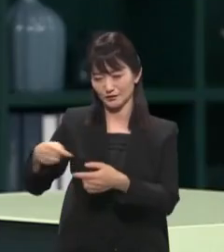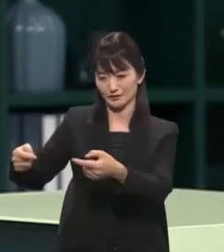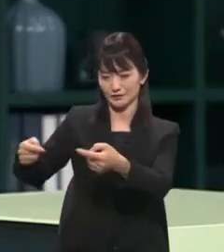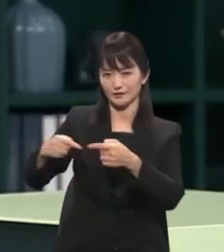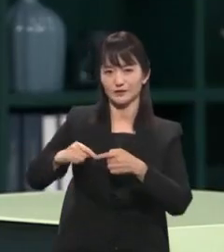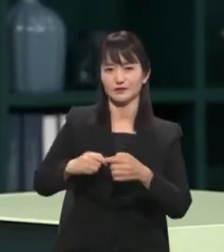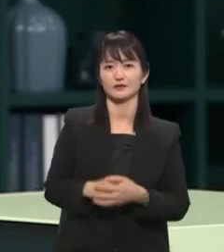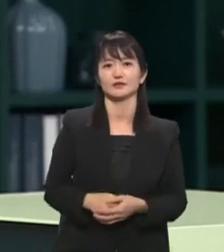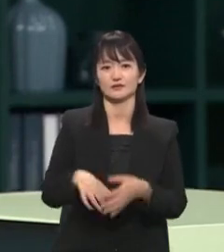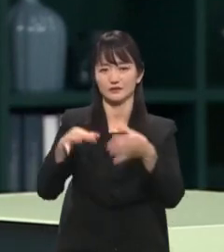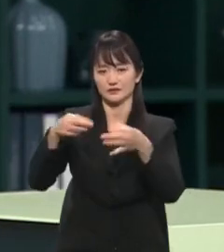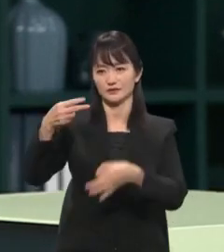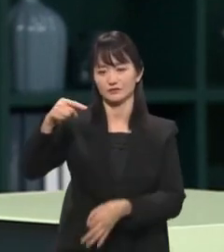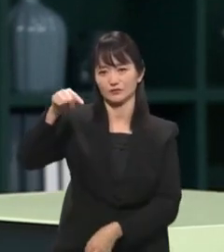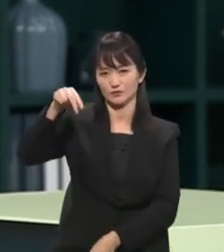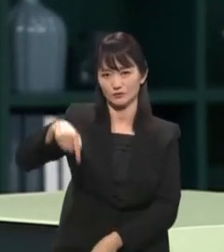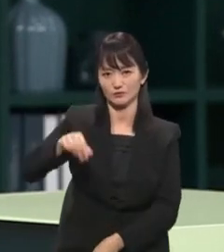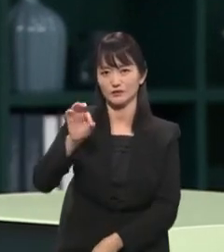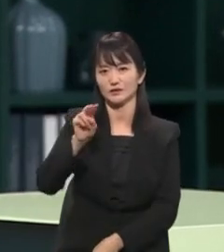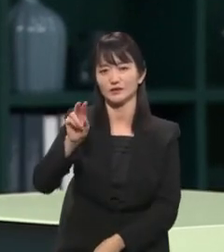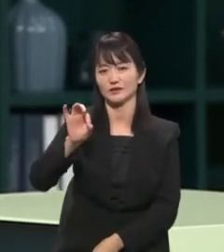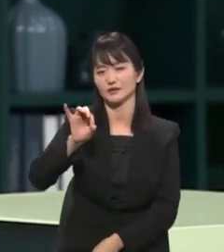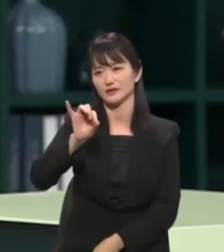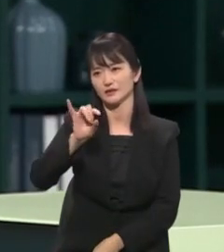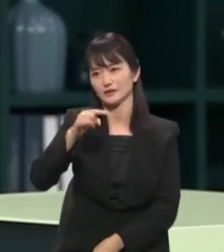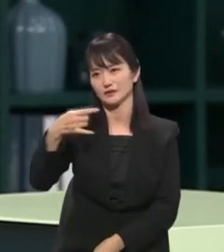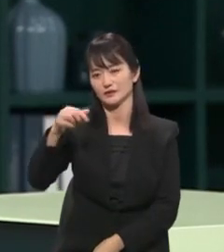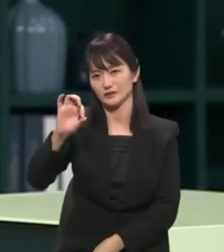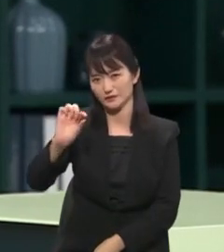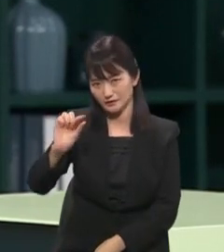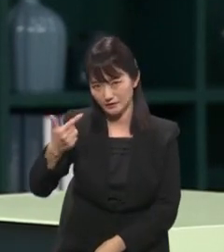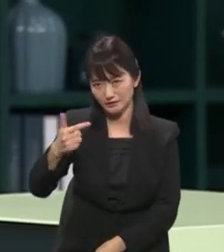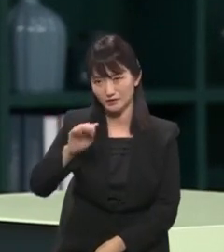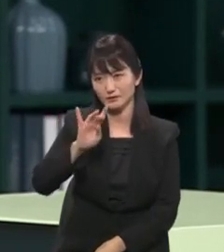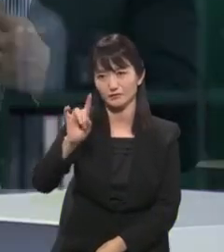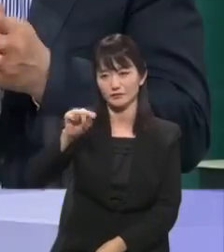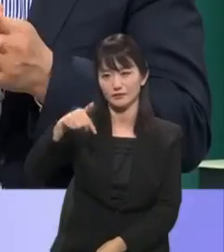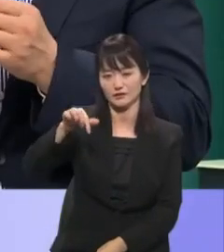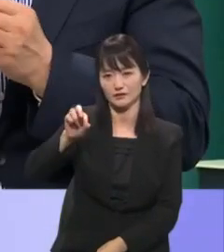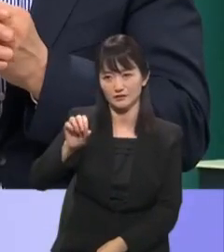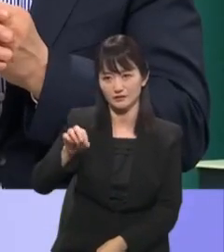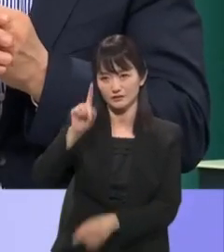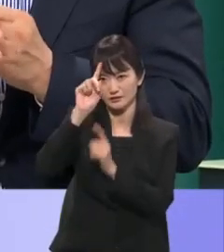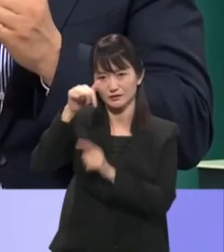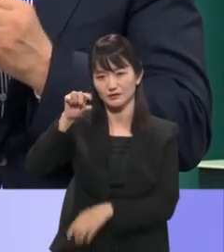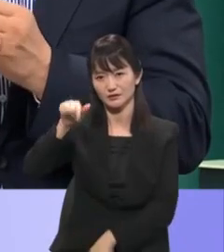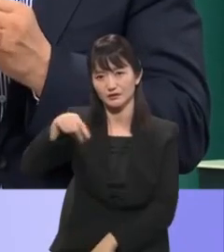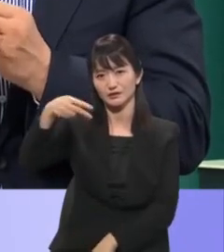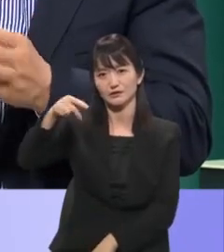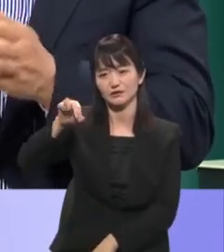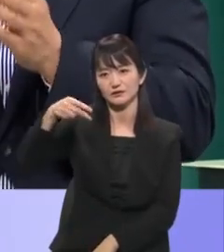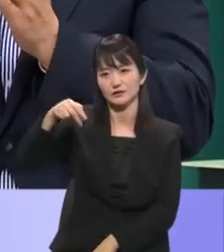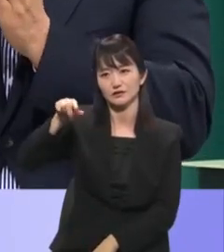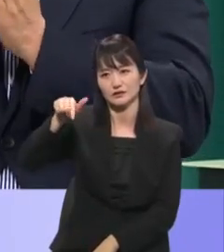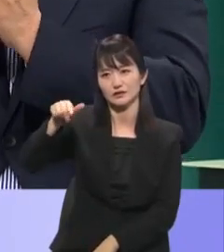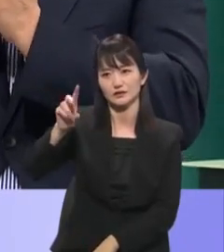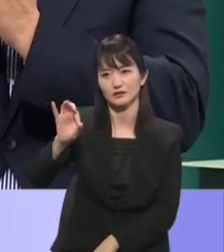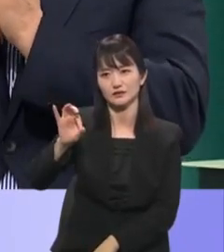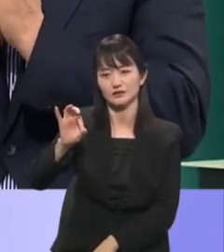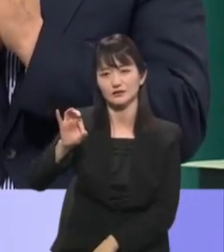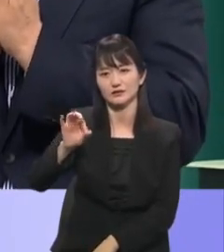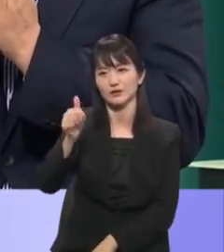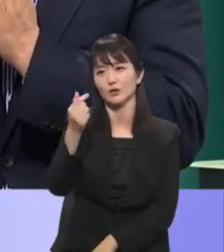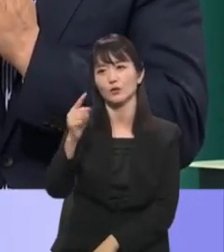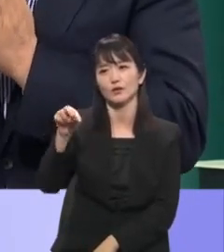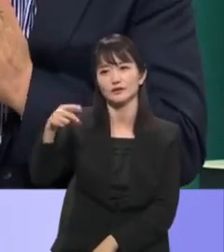장고 선배하고 예. 양혜연 선배님, 예. 그다음에 백지영 씨, 이적 씨, 성시경 씨, 화사 씨가 우정